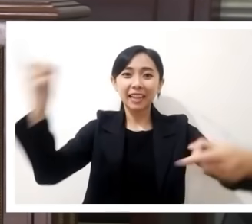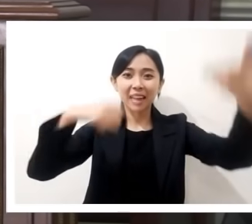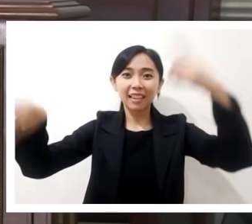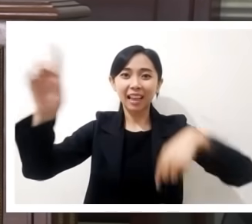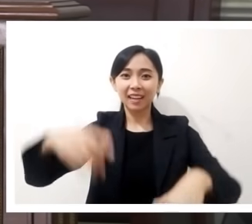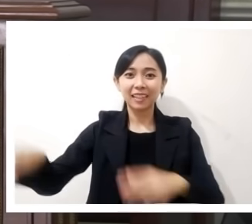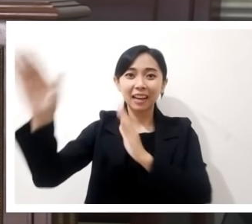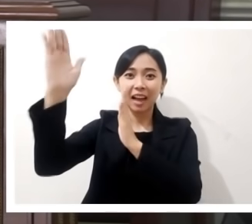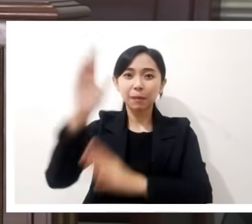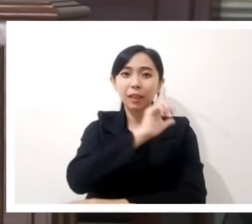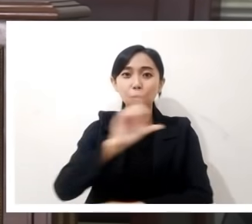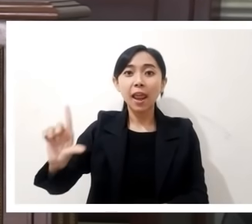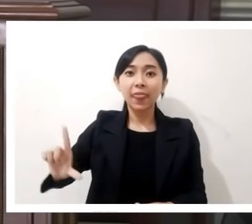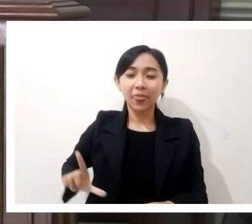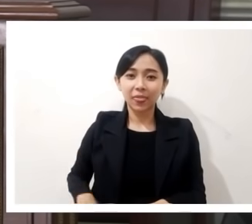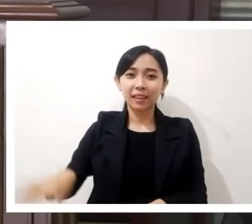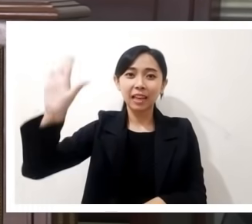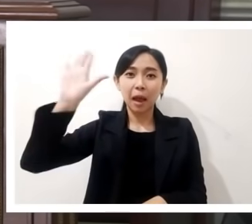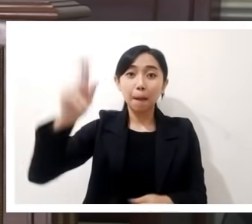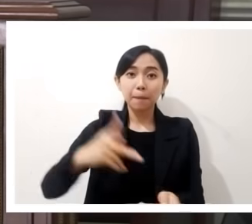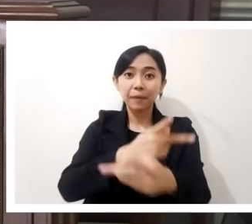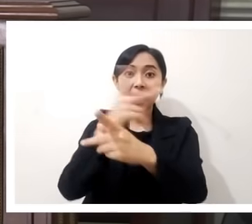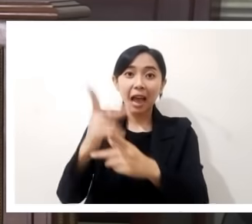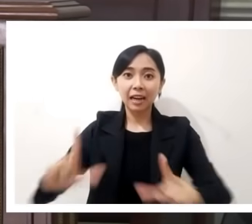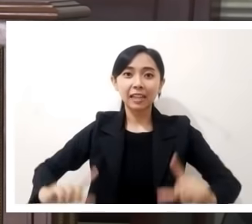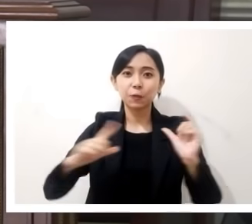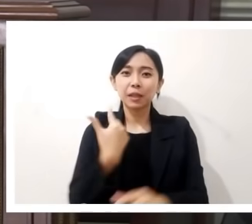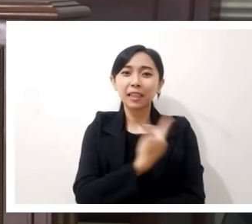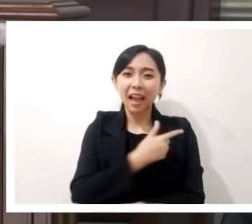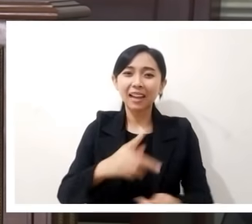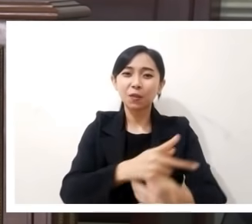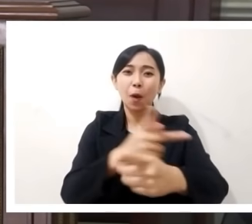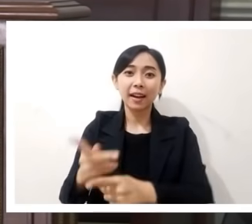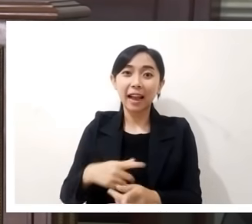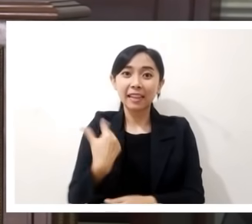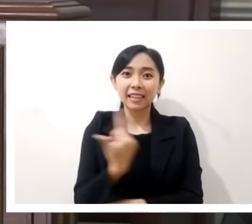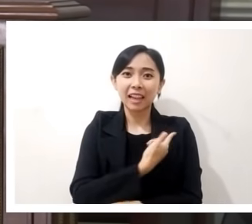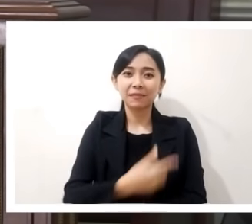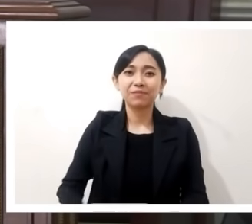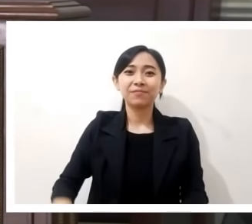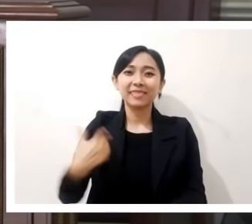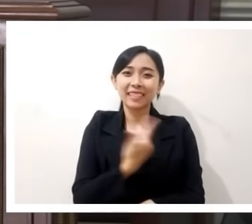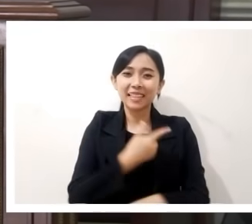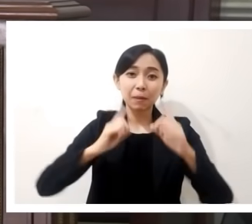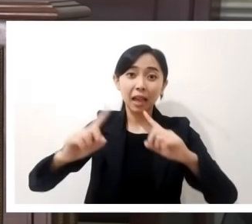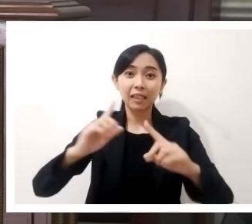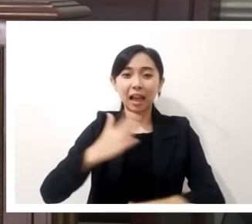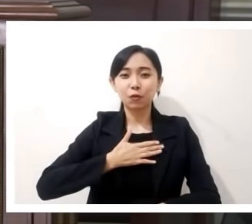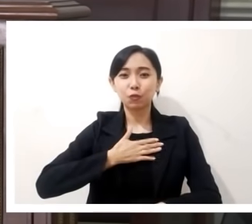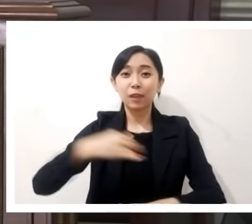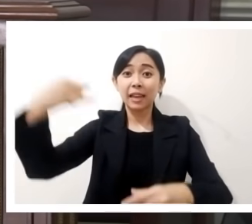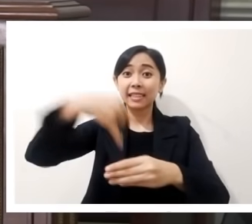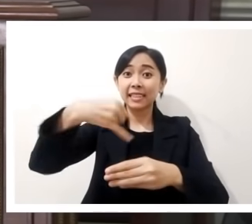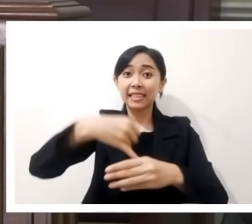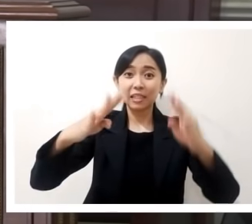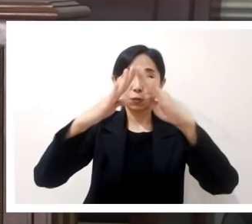Tuhan, Sang Pemelihara kehidupan kita dan keluarga kita, seraya berkata, aku dan seisi